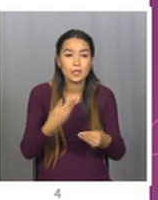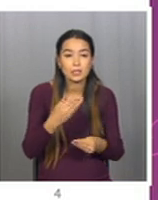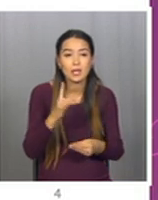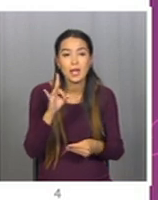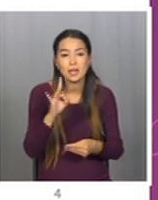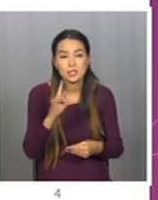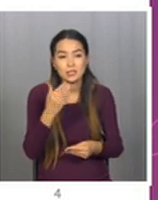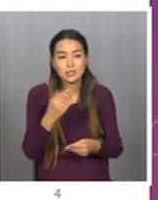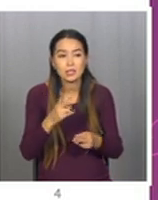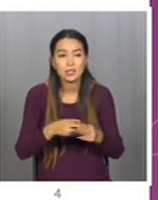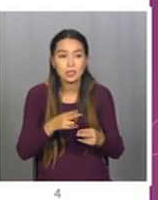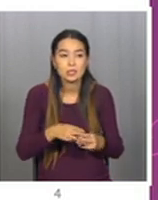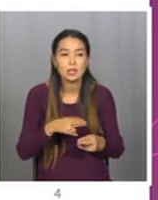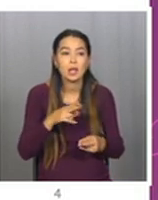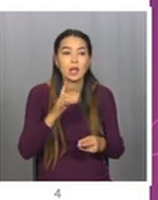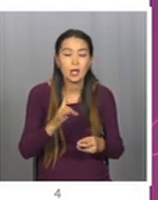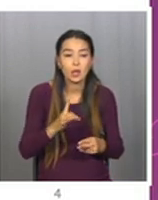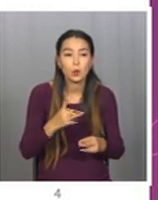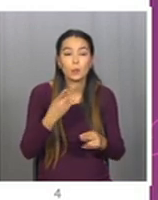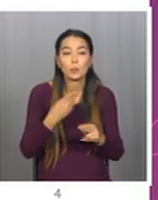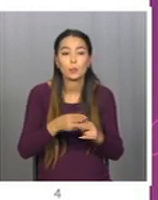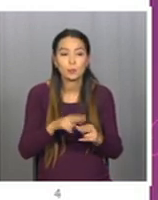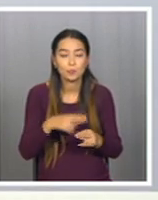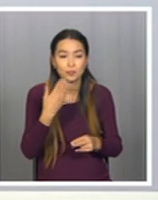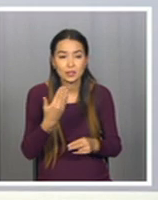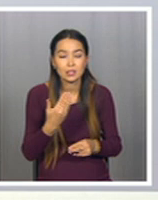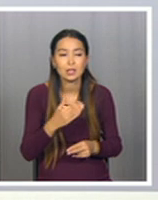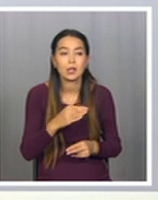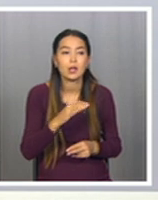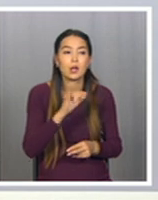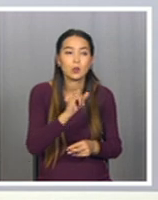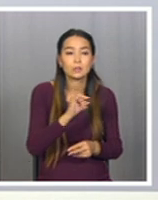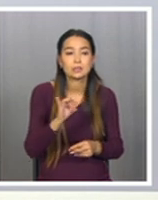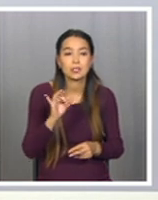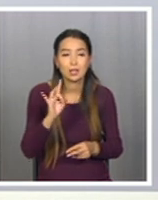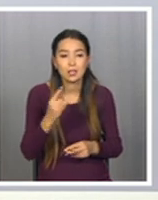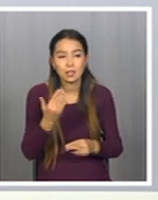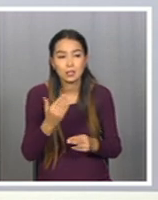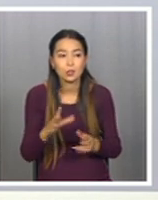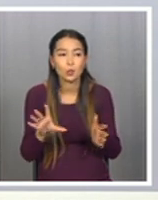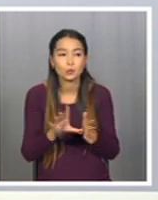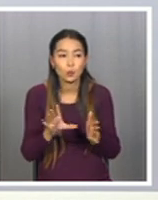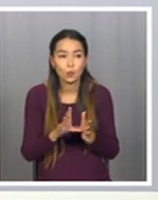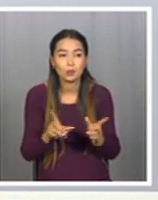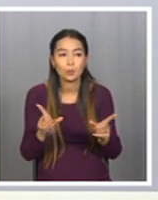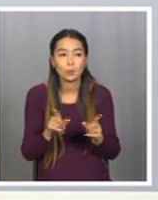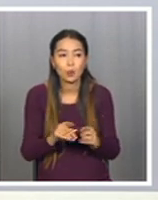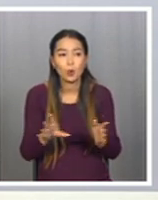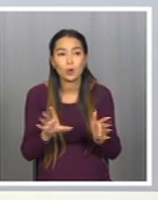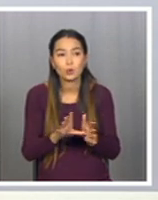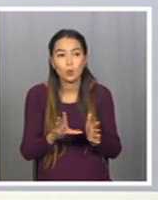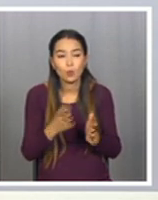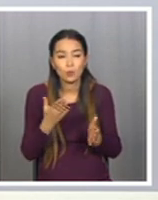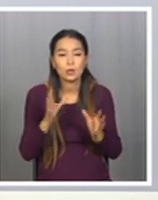R. Және У-дың кернеудің R-ге қатынасы бізде тоқ күшін береді. Сондықтан да тоқ күшінің өзгеру